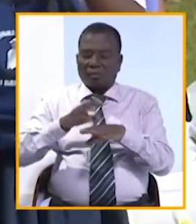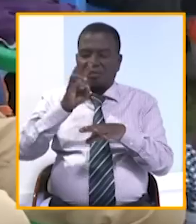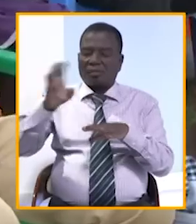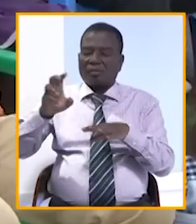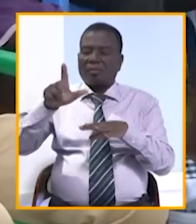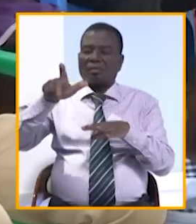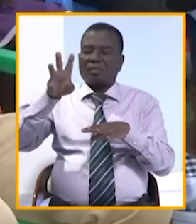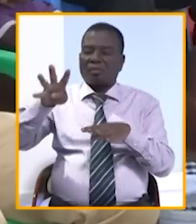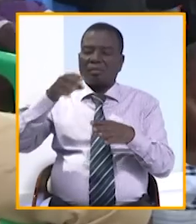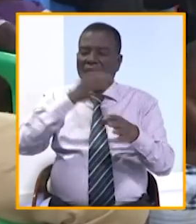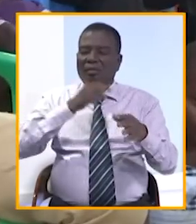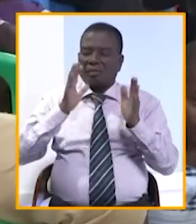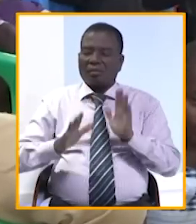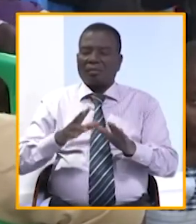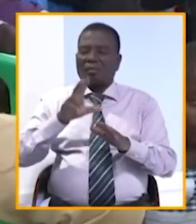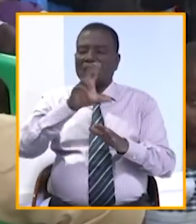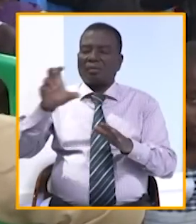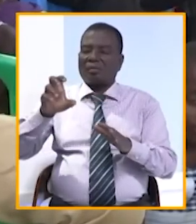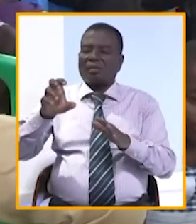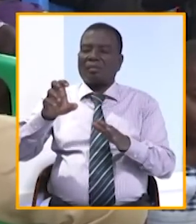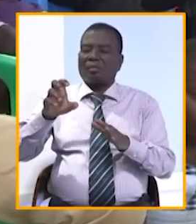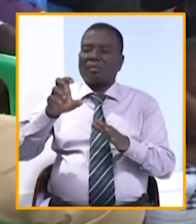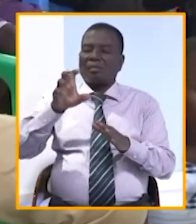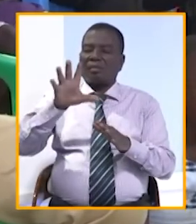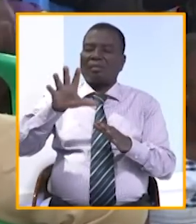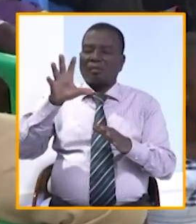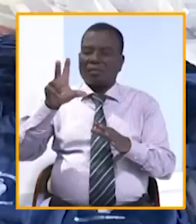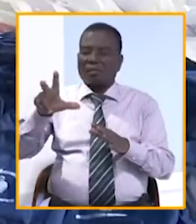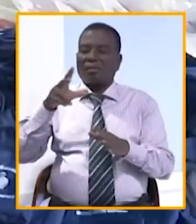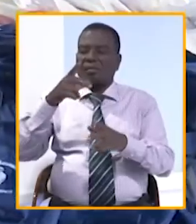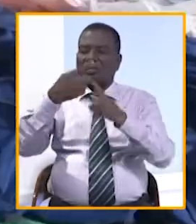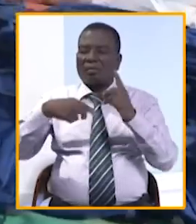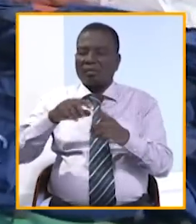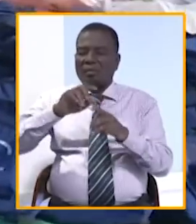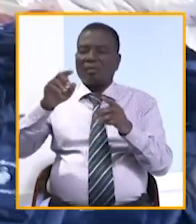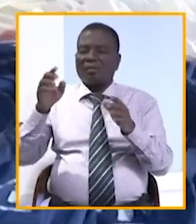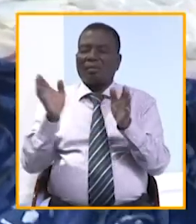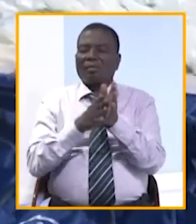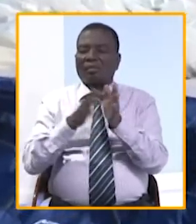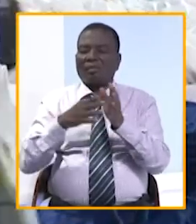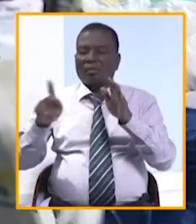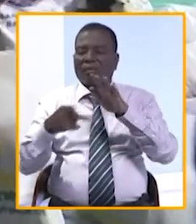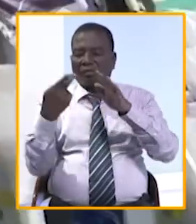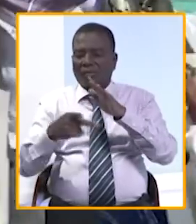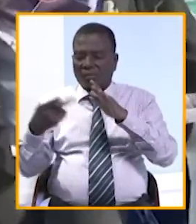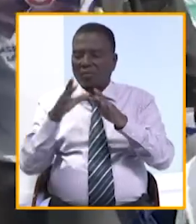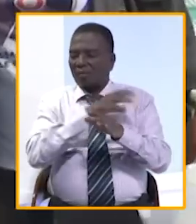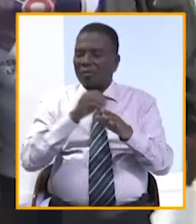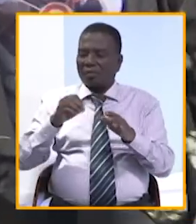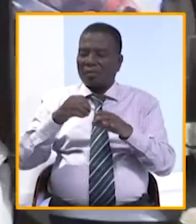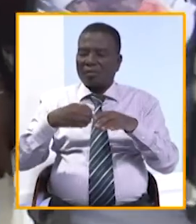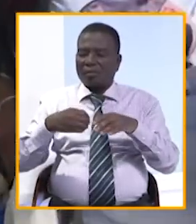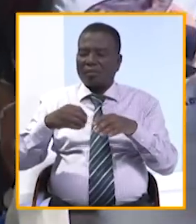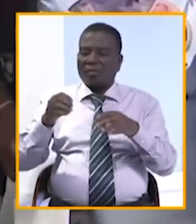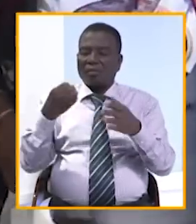bénéficiaires, 353 sont du primaire et 271 du secondaire. En plus des manuels scolaires, 26 élèves de la classe de